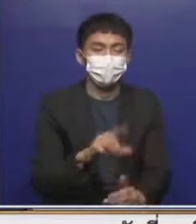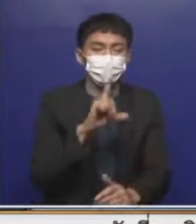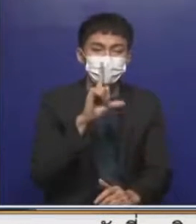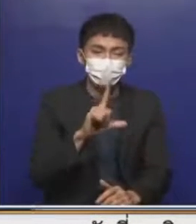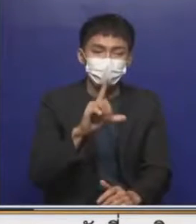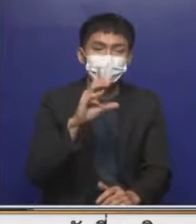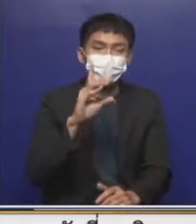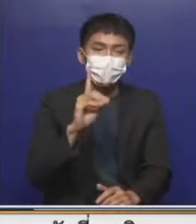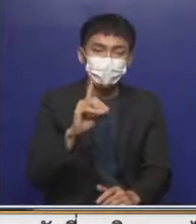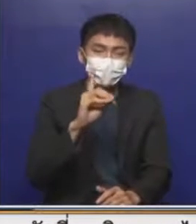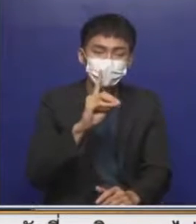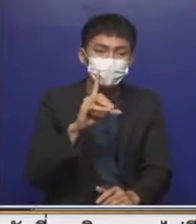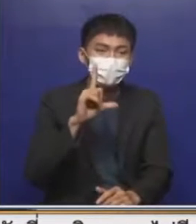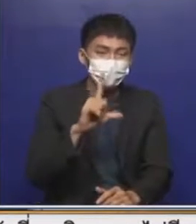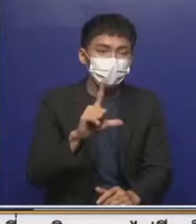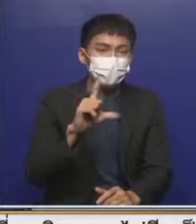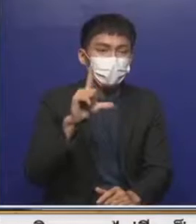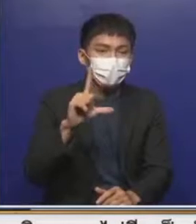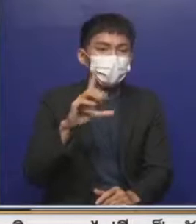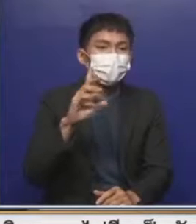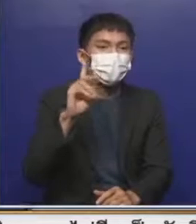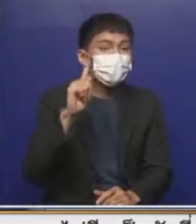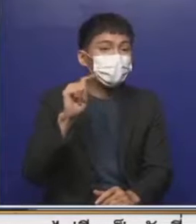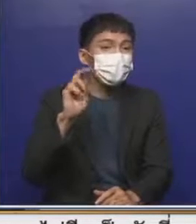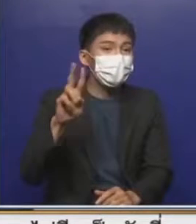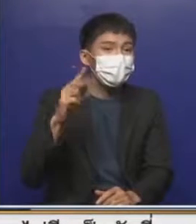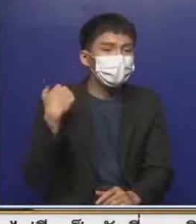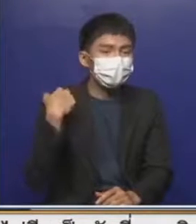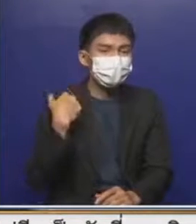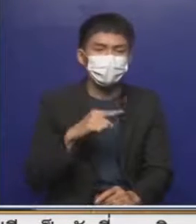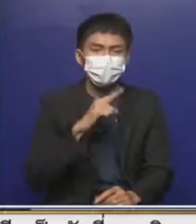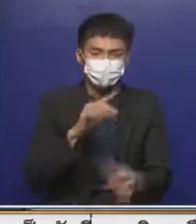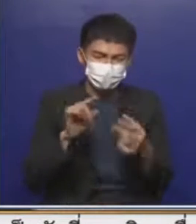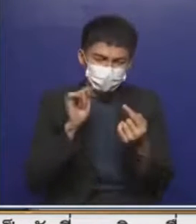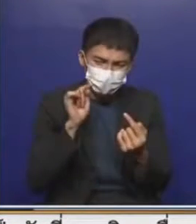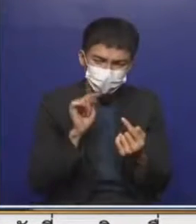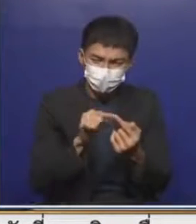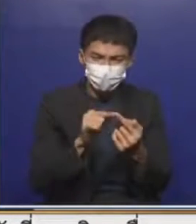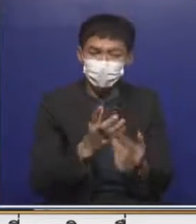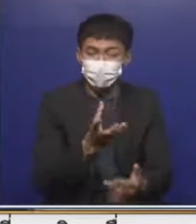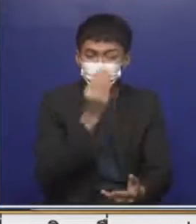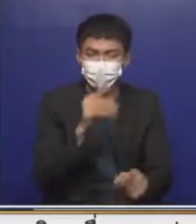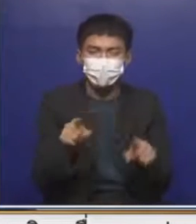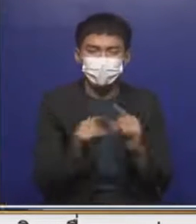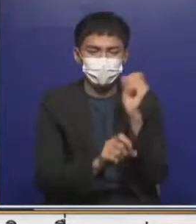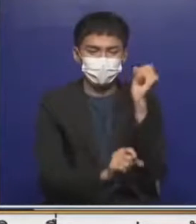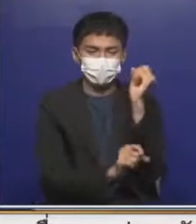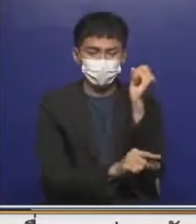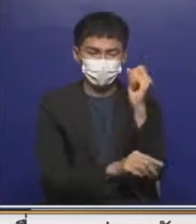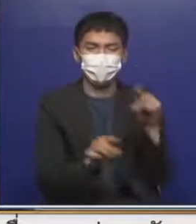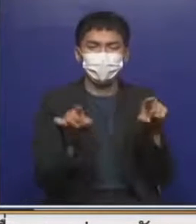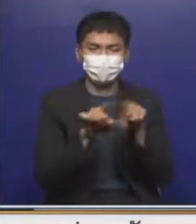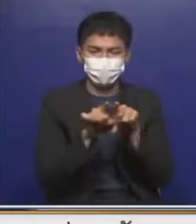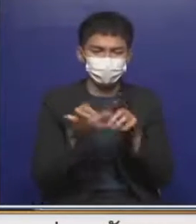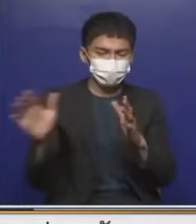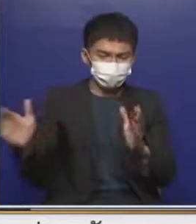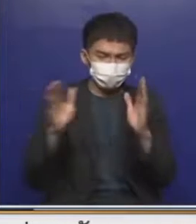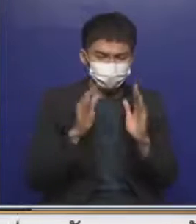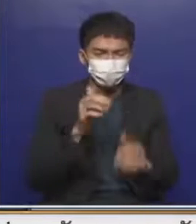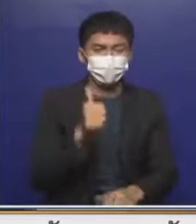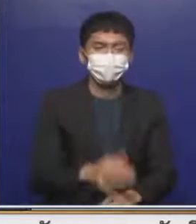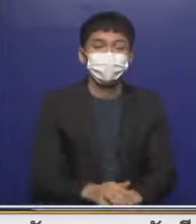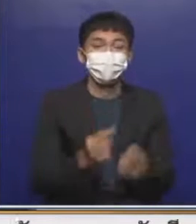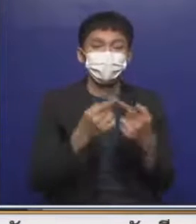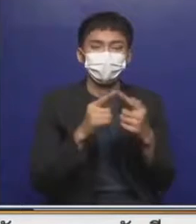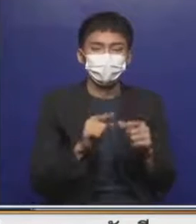DLIT ให้มีคุณภาพดกวานี้เหมาะกับกเรีนรู้ออนไน์แบบที่ซงกปโ์ทำ Home Based Learningรัฐบาลนี้ตัด